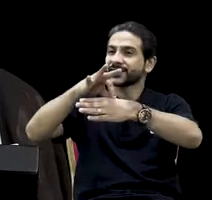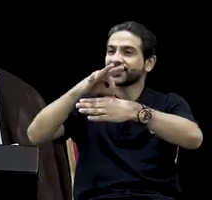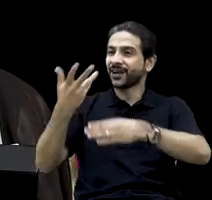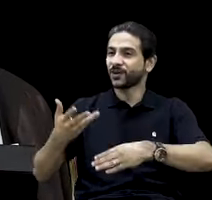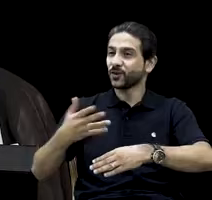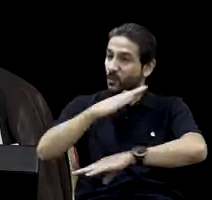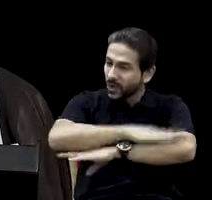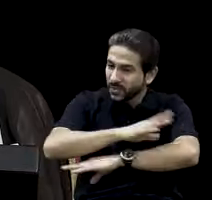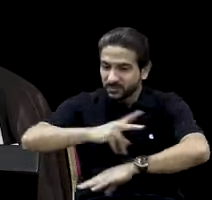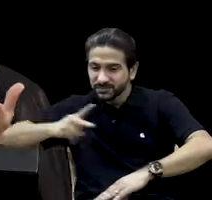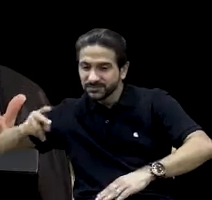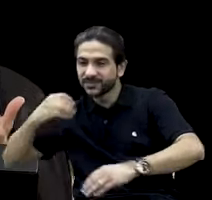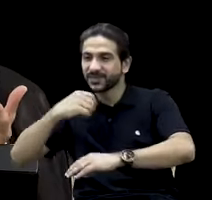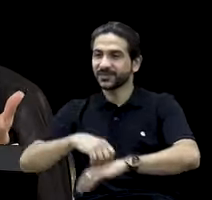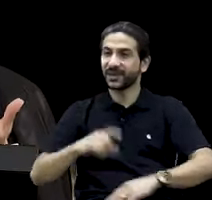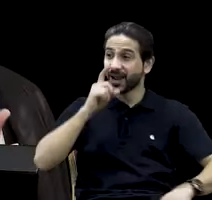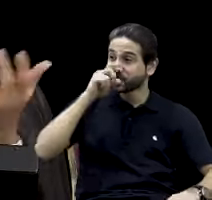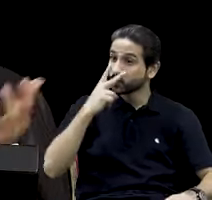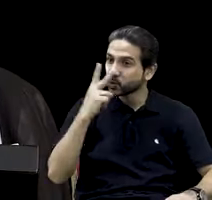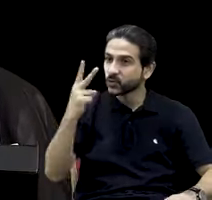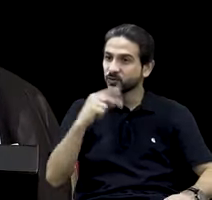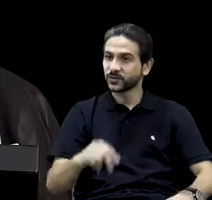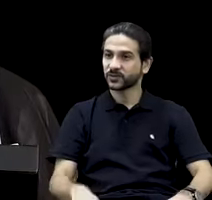علماء النفس المعاصرين